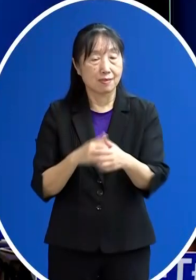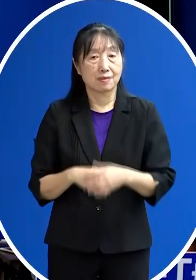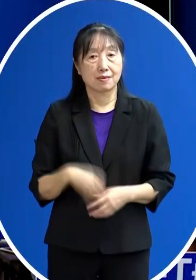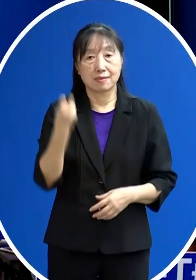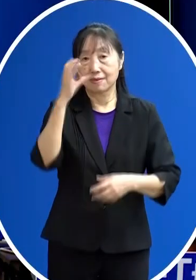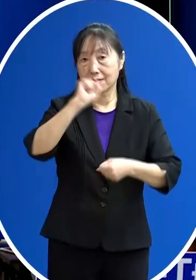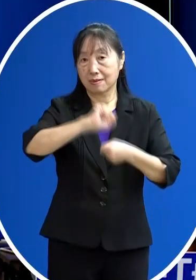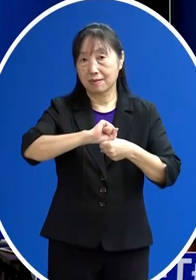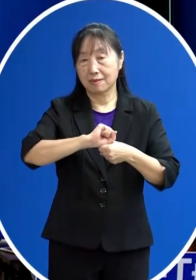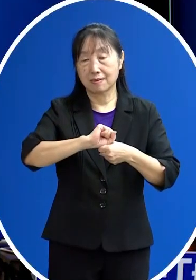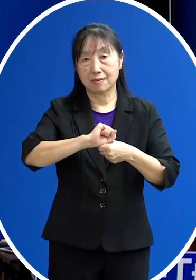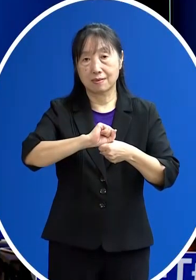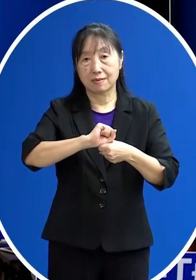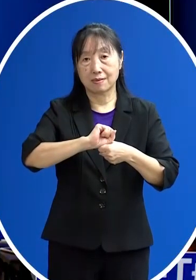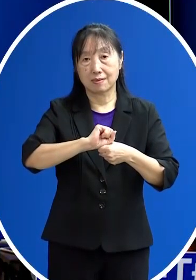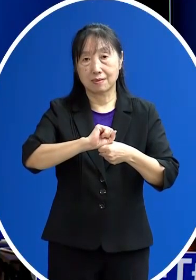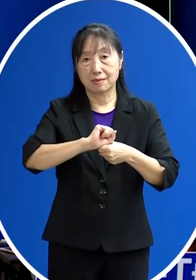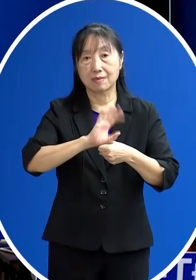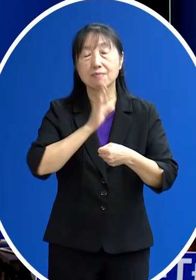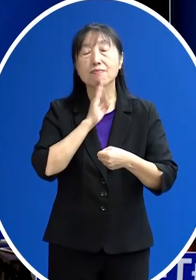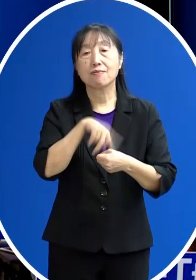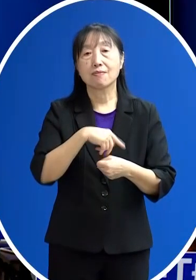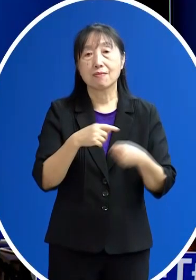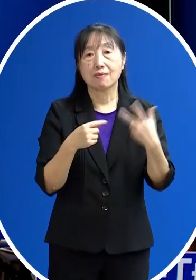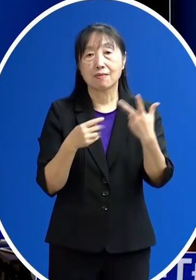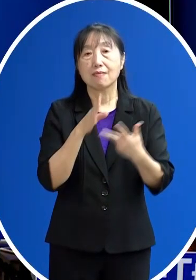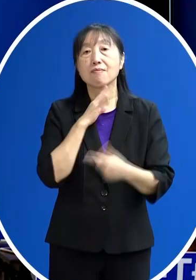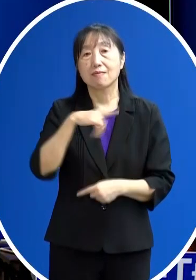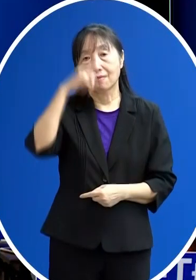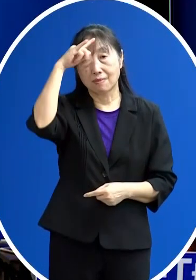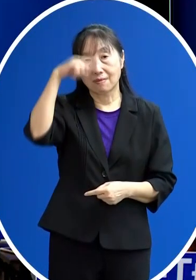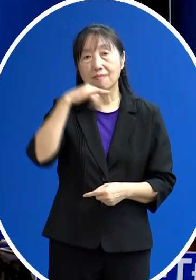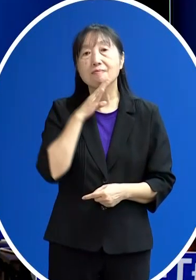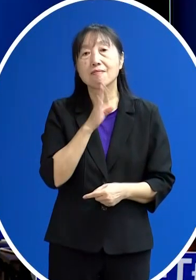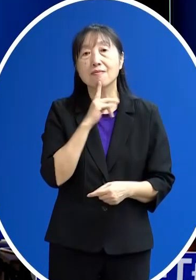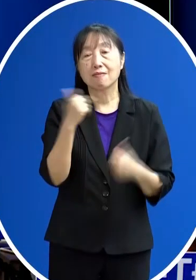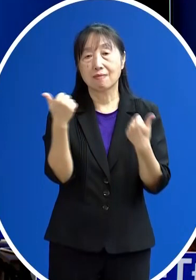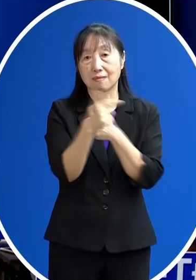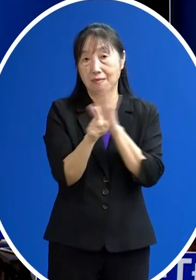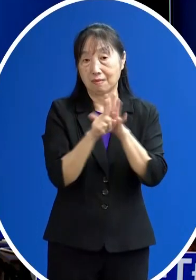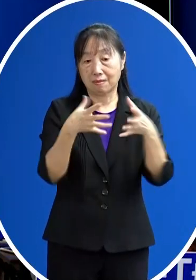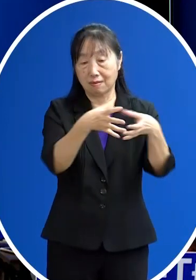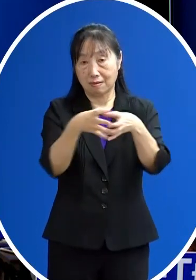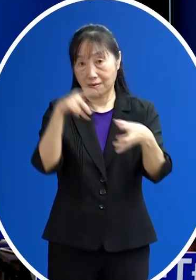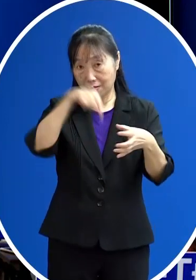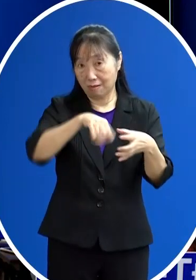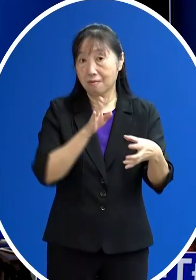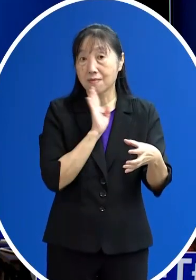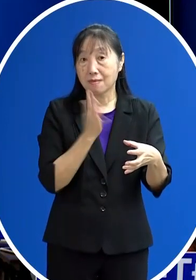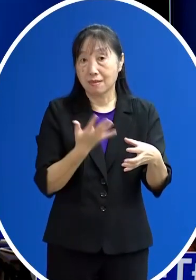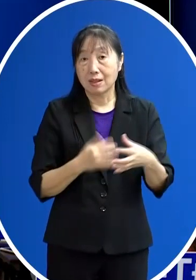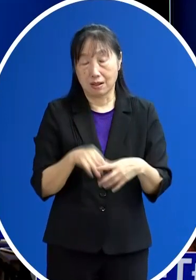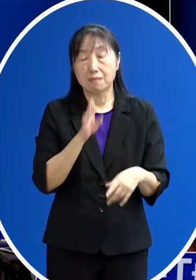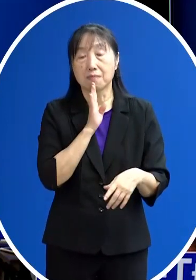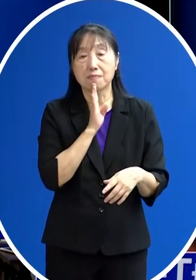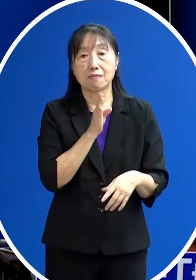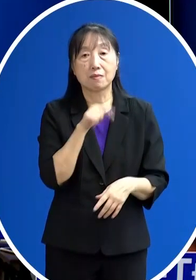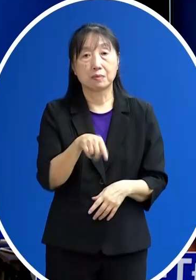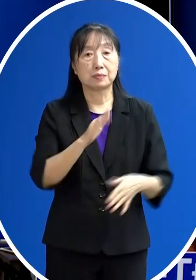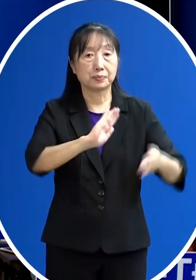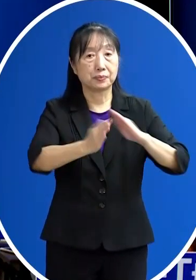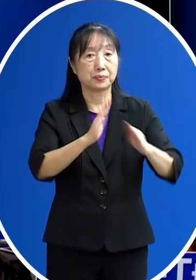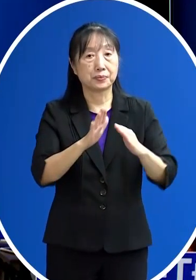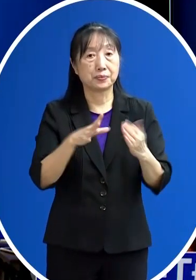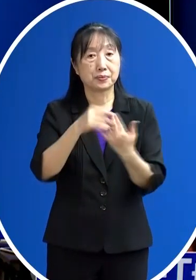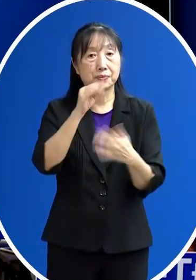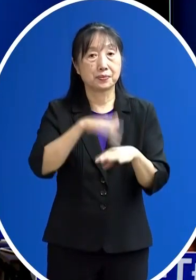对，新增的其中有七例的 Omicron 哈萨克一路全部都是代表团的吗？ 对啊，就是空手道，我刚刚有说过空手